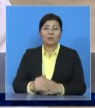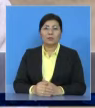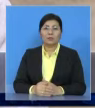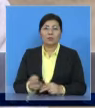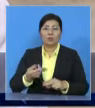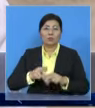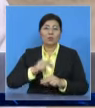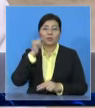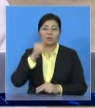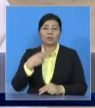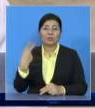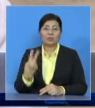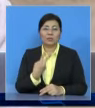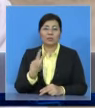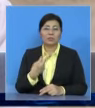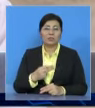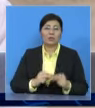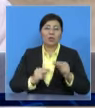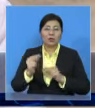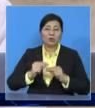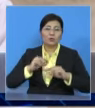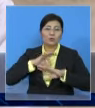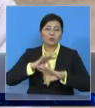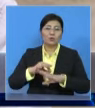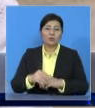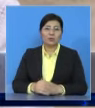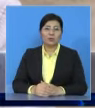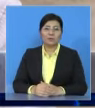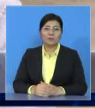осы жылдары 2-ші рет күрделі жұмыс өткізіліп жатыр.